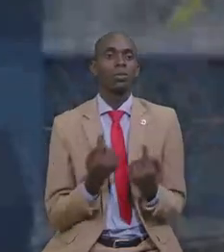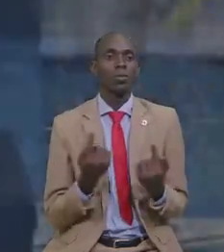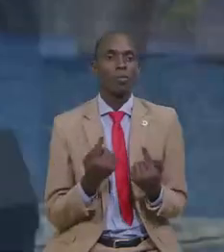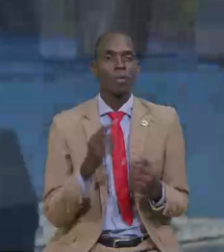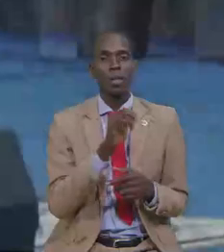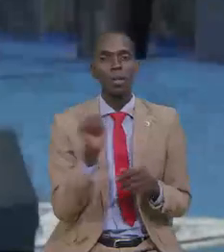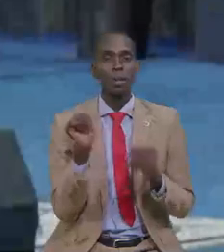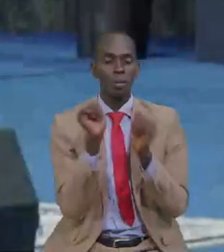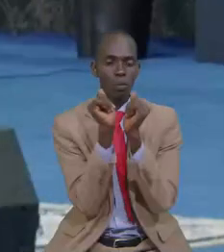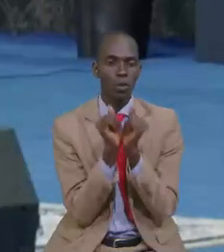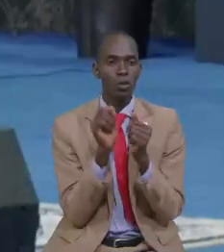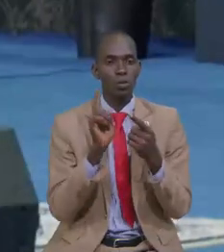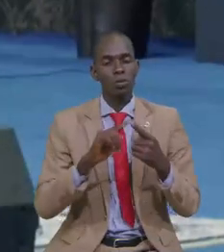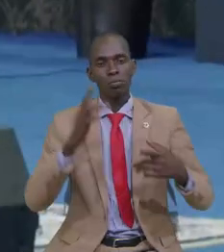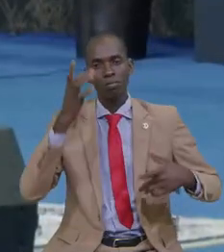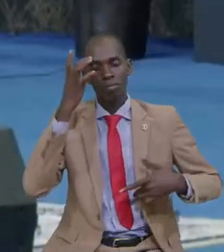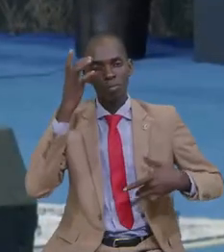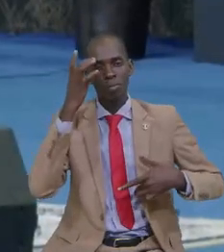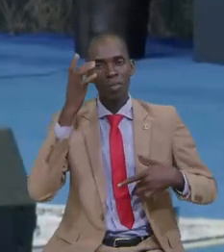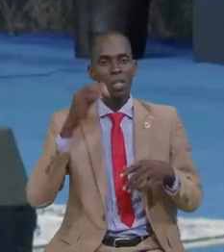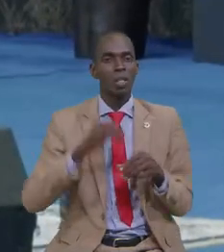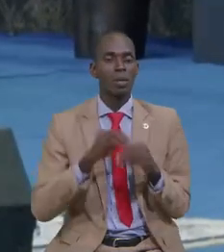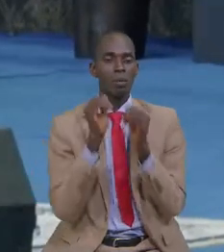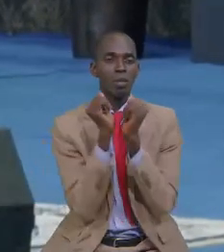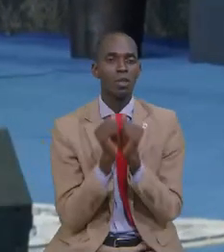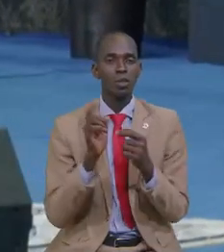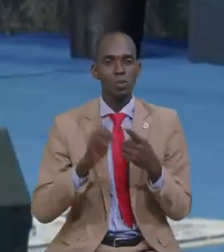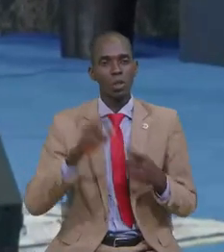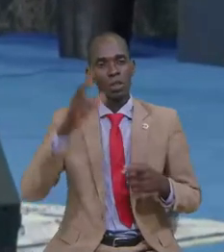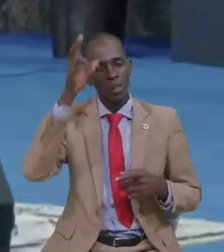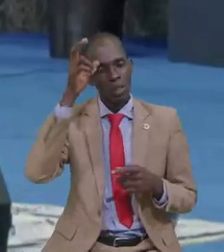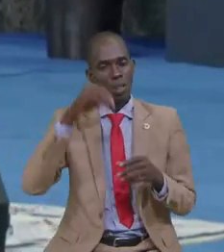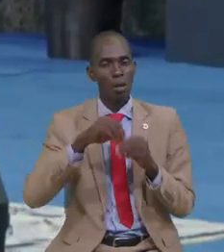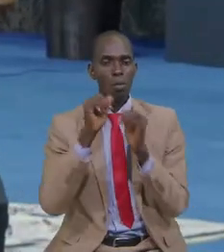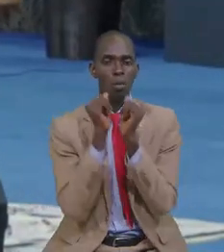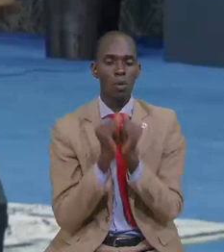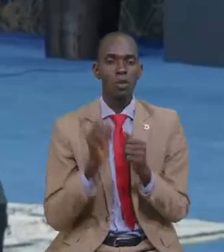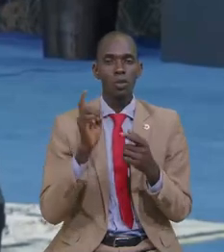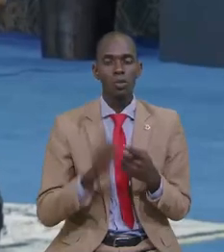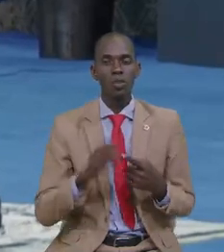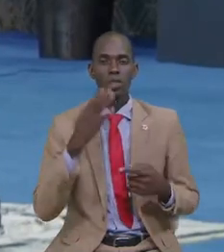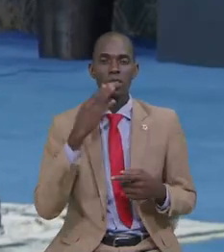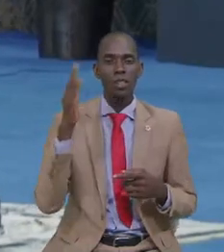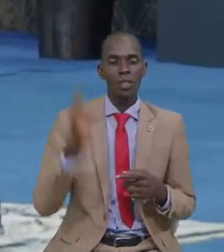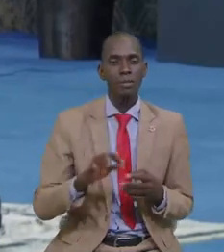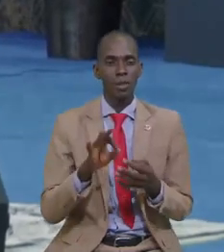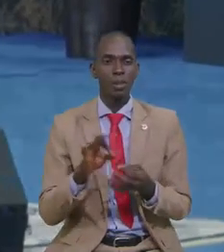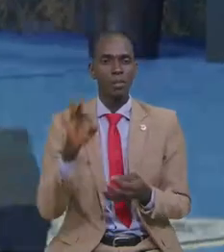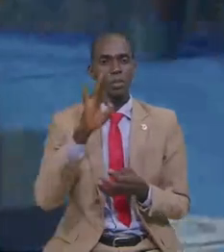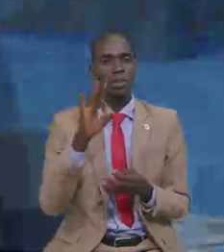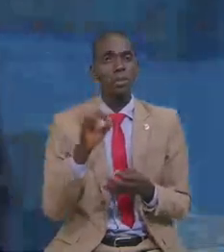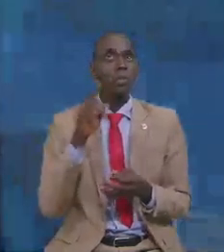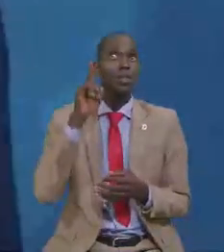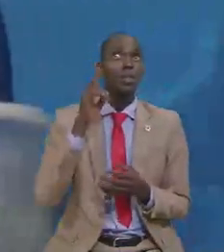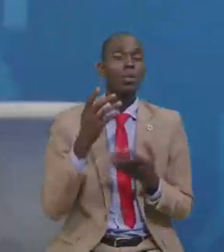du péché, sous la servitude de la maladie, sous la servitude de Satan, sous la servitude